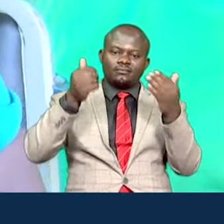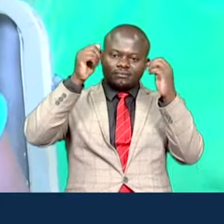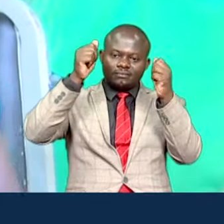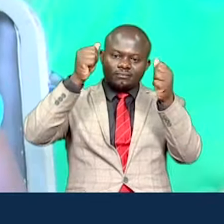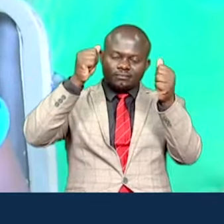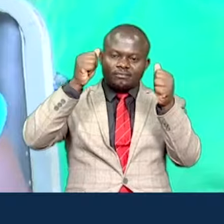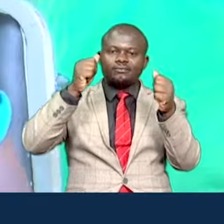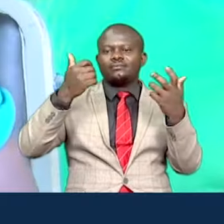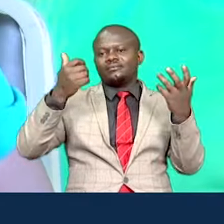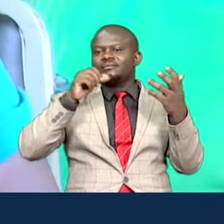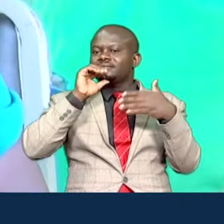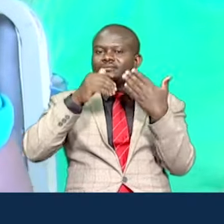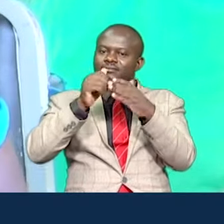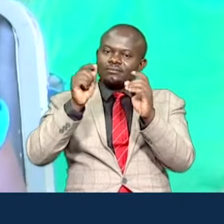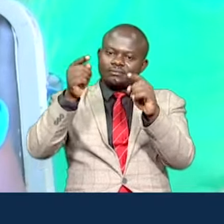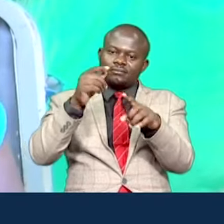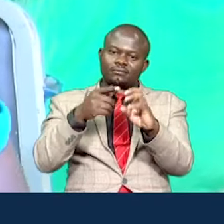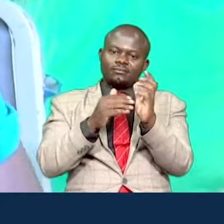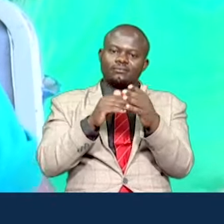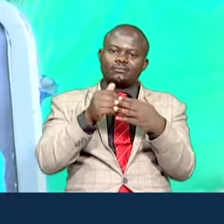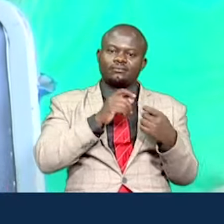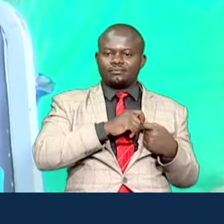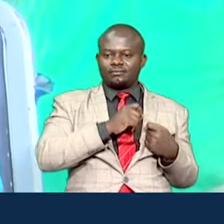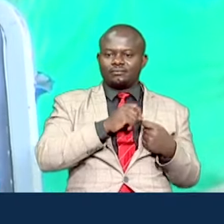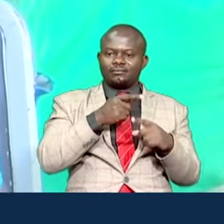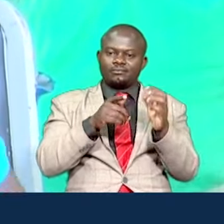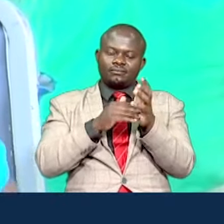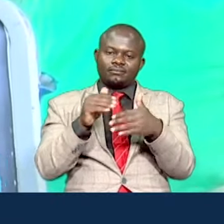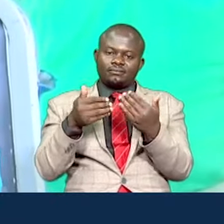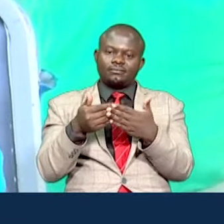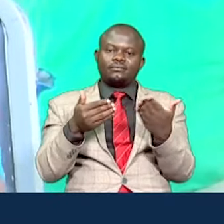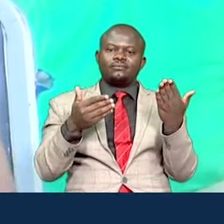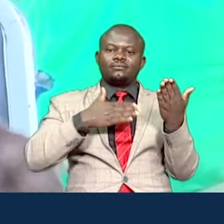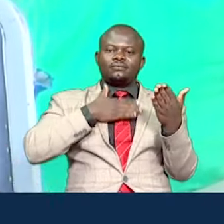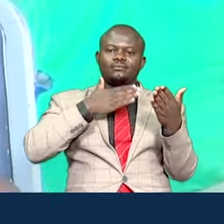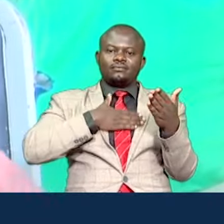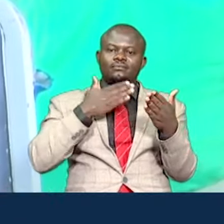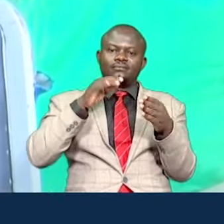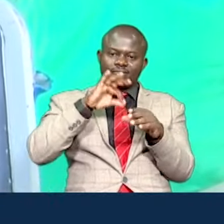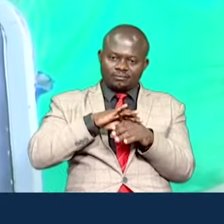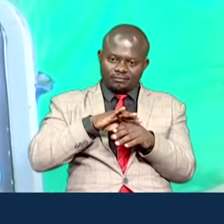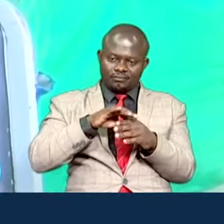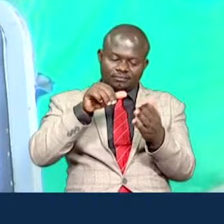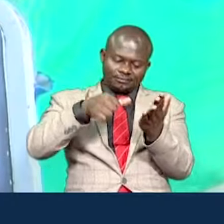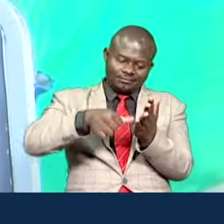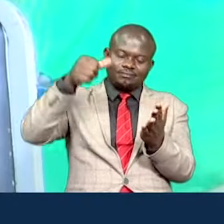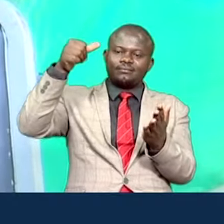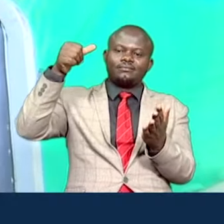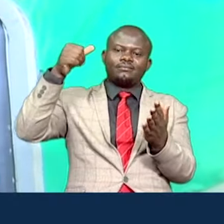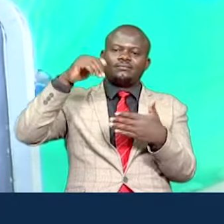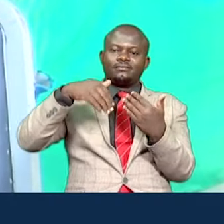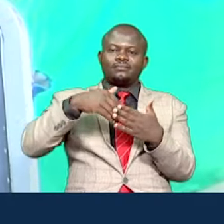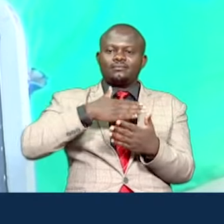umukandida sinabikoze ariko byarambabaje ariko ibintu binshimishije ni uko ntoye kuba ntoye